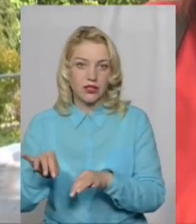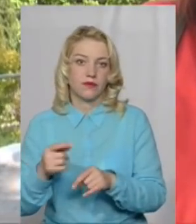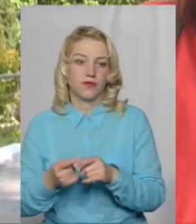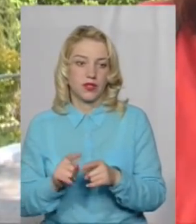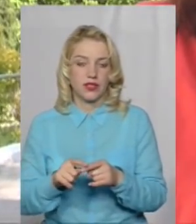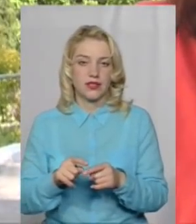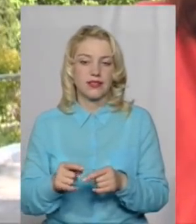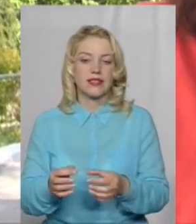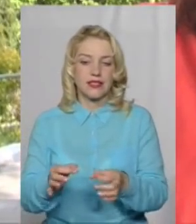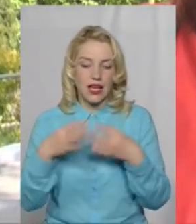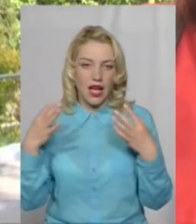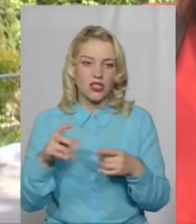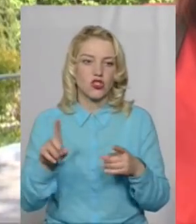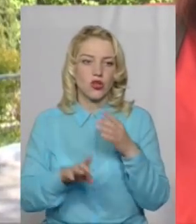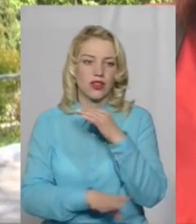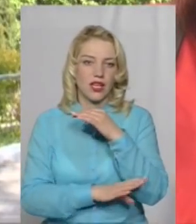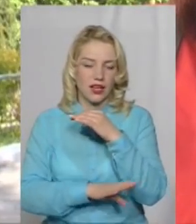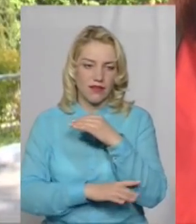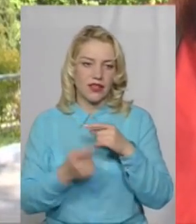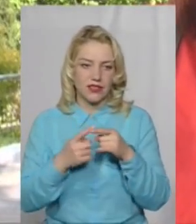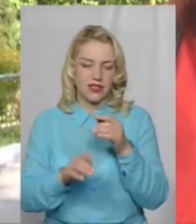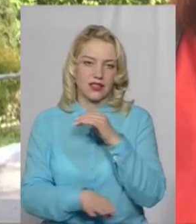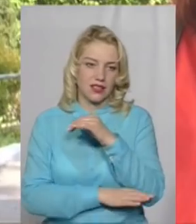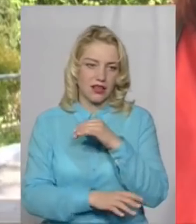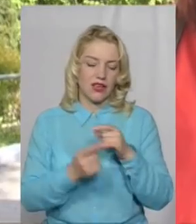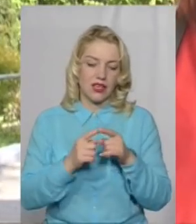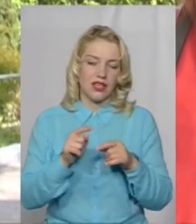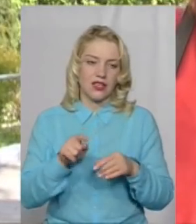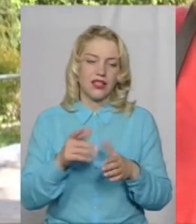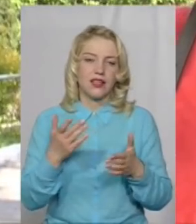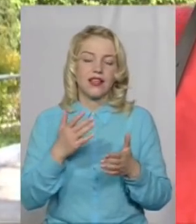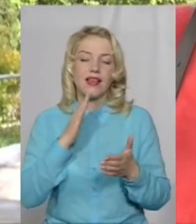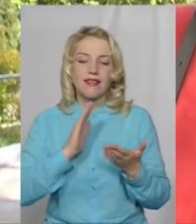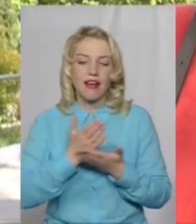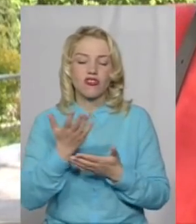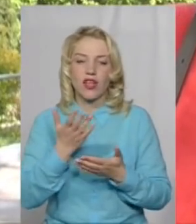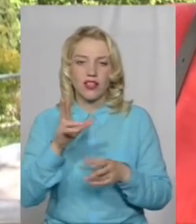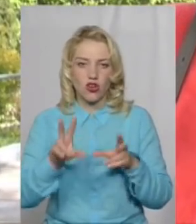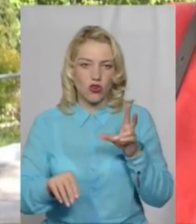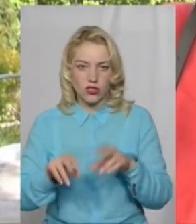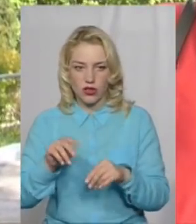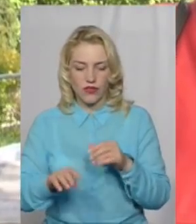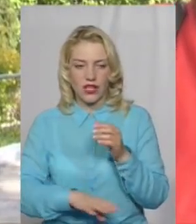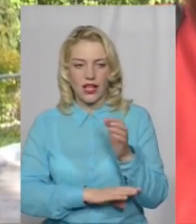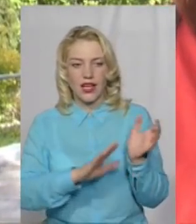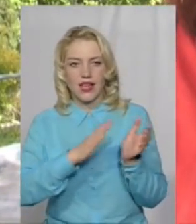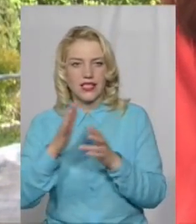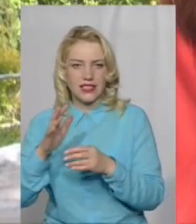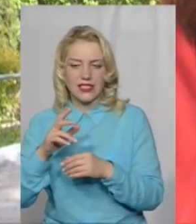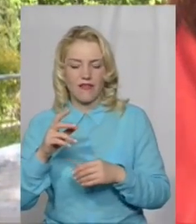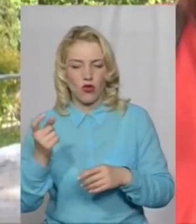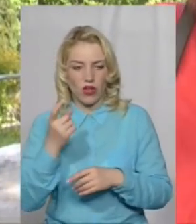скаже, що деревина цих дерев і ті інші якості, на які розраховували лісівники, вони